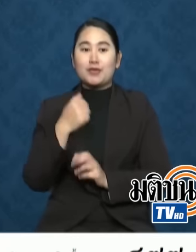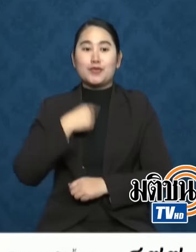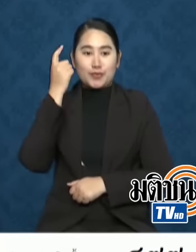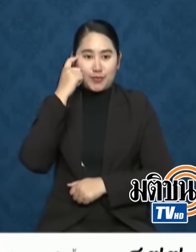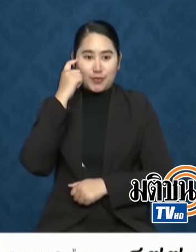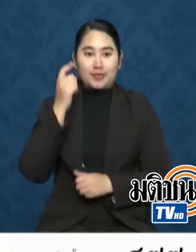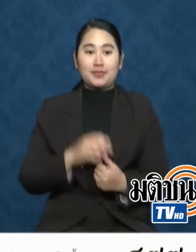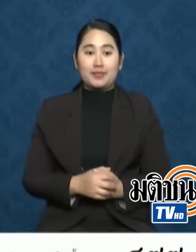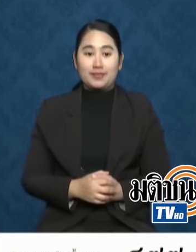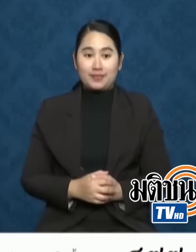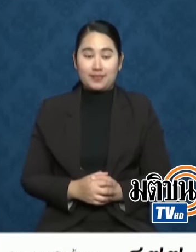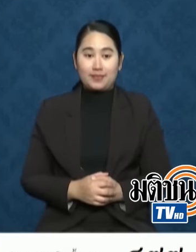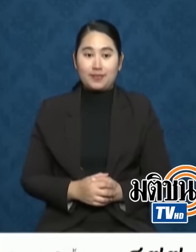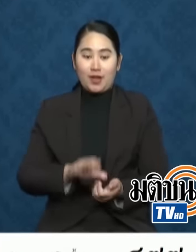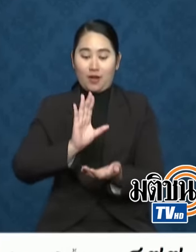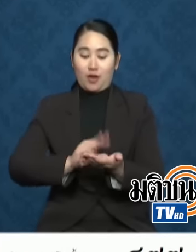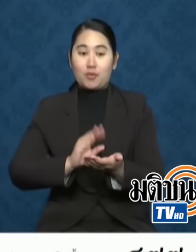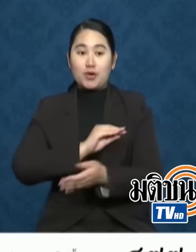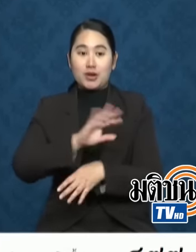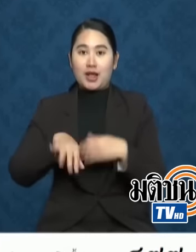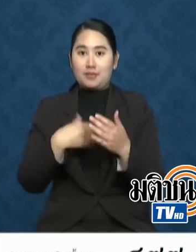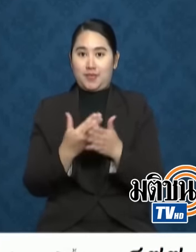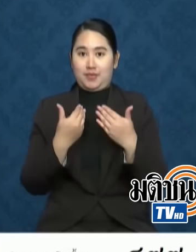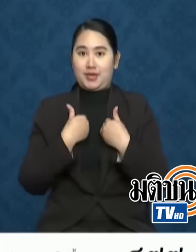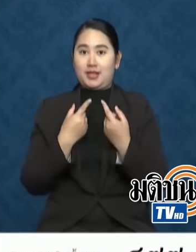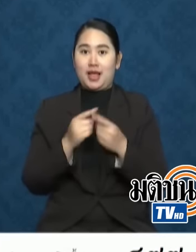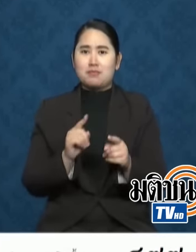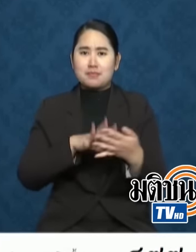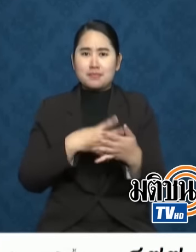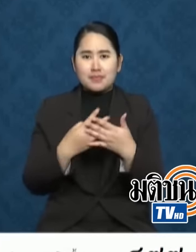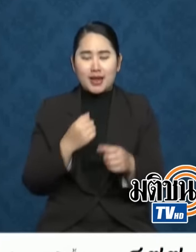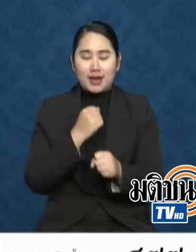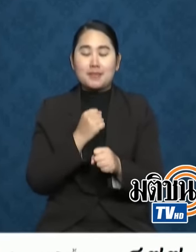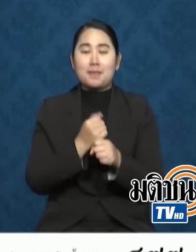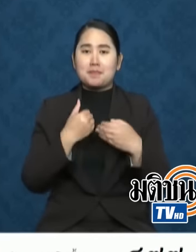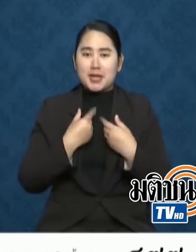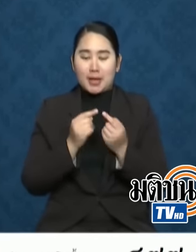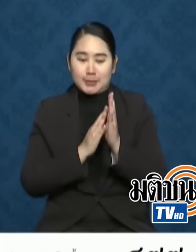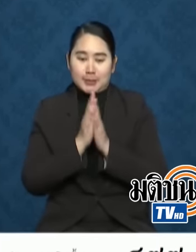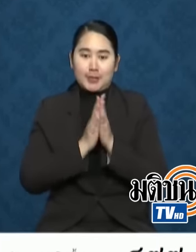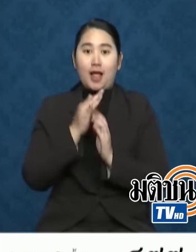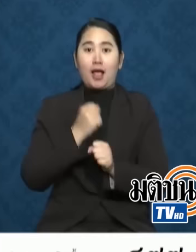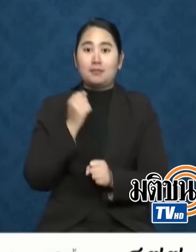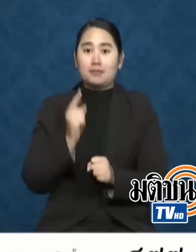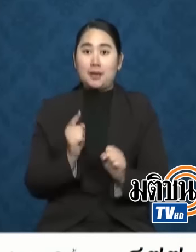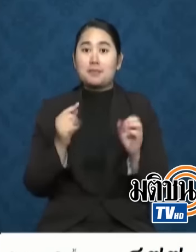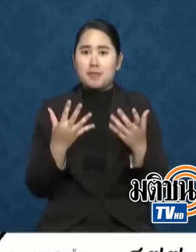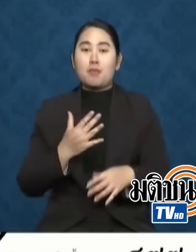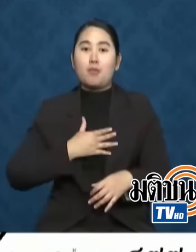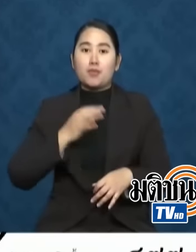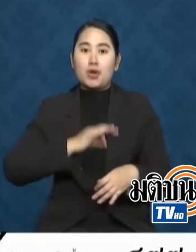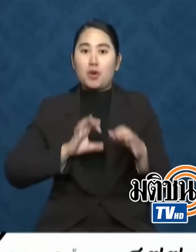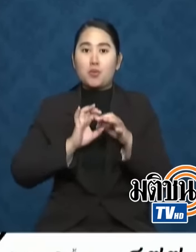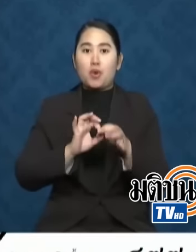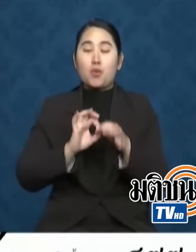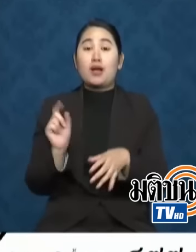ไหนเรามีข้อมูลหมดแต่เรากลับไม่มีแอคชั่นแพลนที่จริงจังและต่อเนื่องเลยงบประมาณที่ผมเป็นกังวลที่สุดนั่นก็